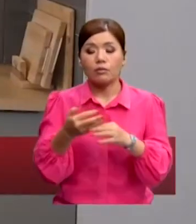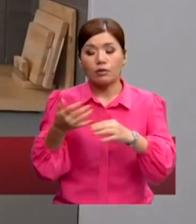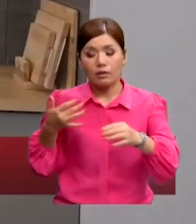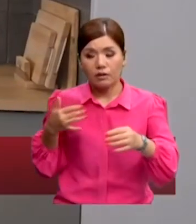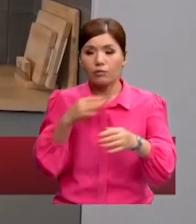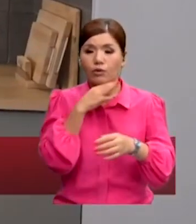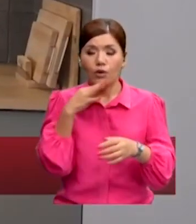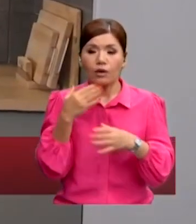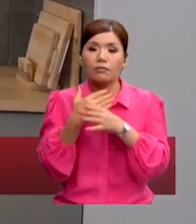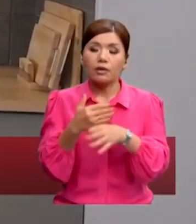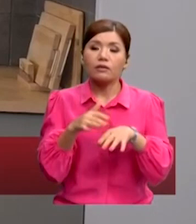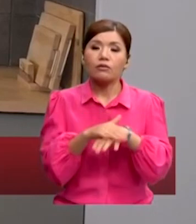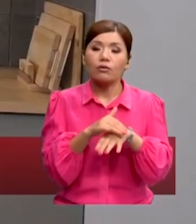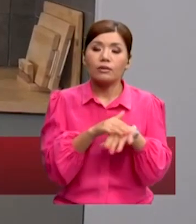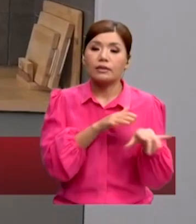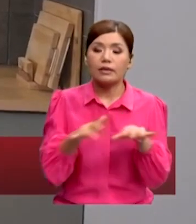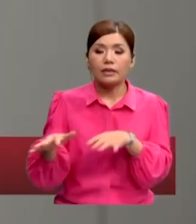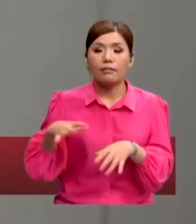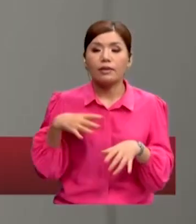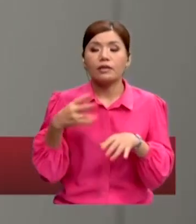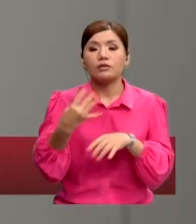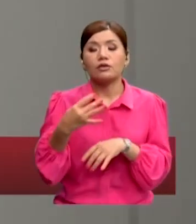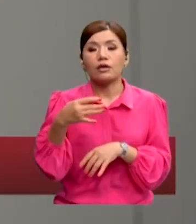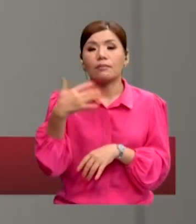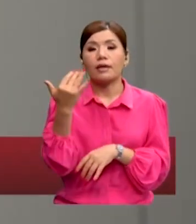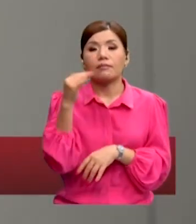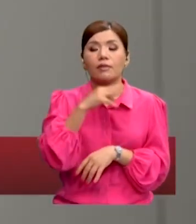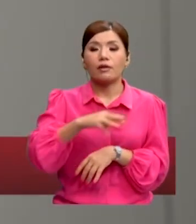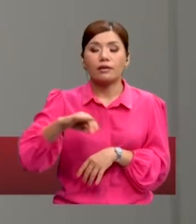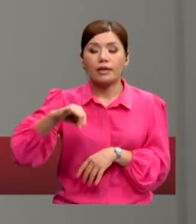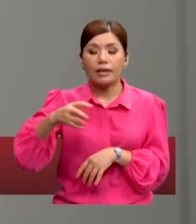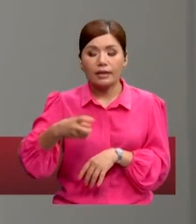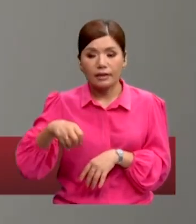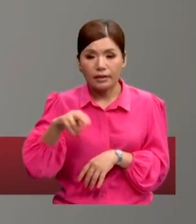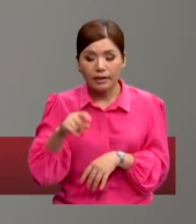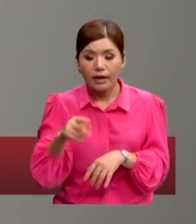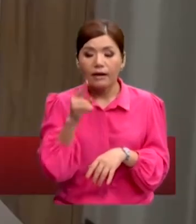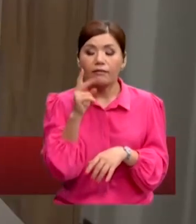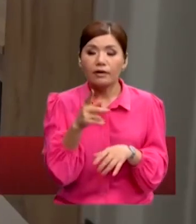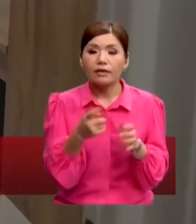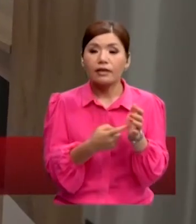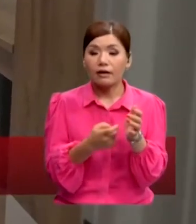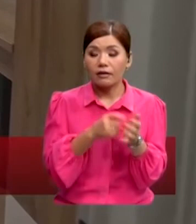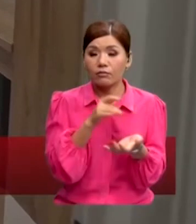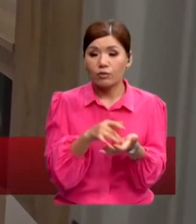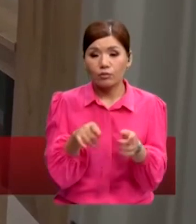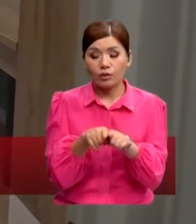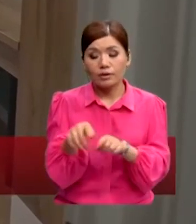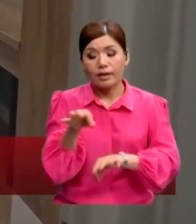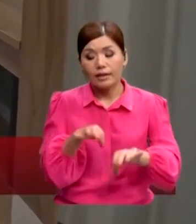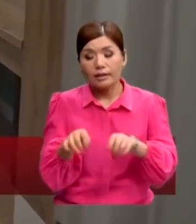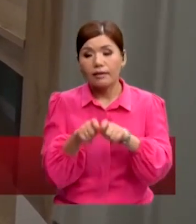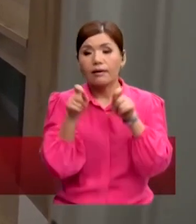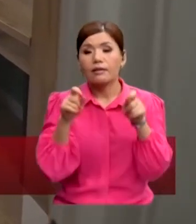реализованы благотворительные проекты на сумму более 45 миллиардов тенге. Квартира в Караганде – не первый подобный проект, открытый